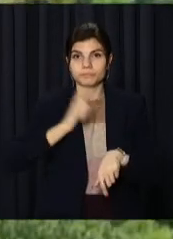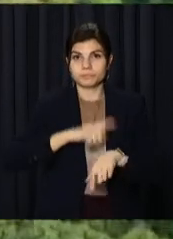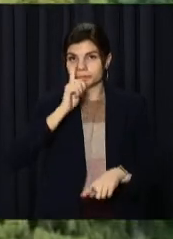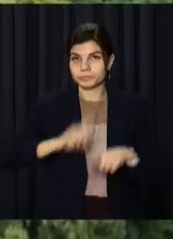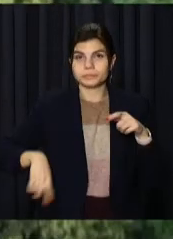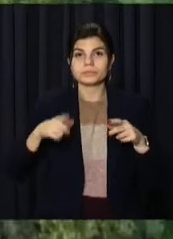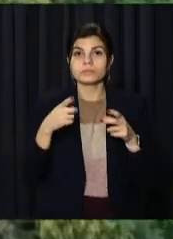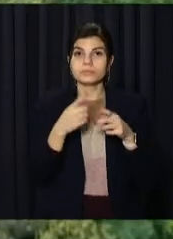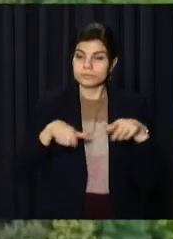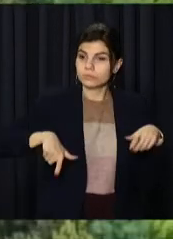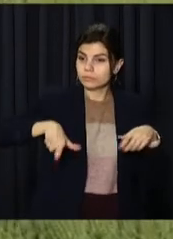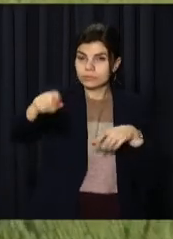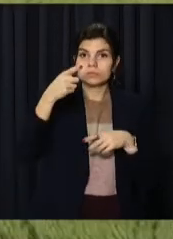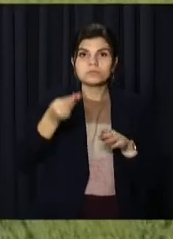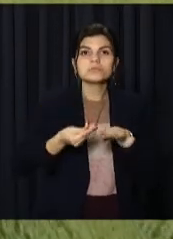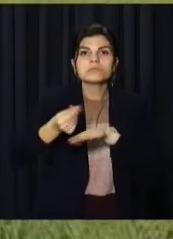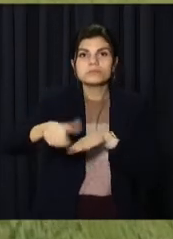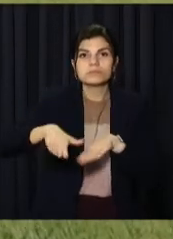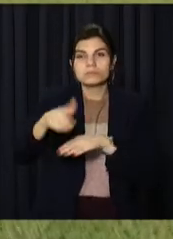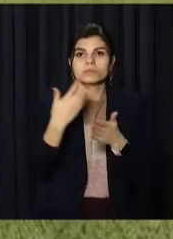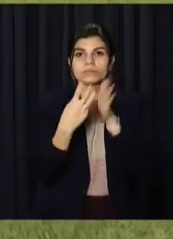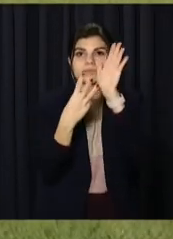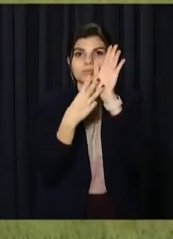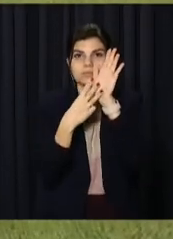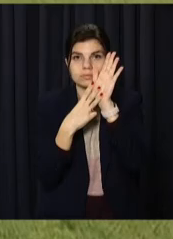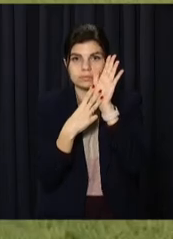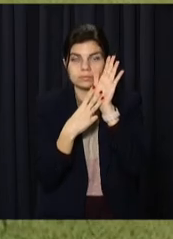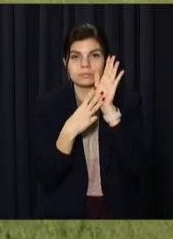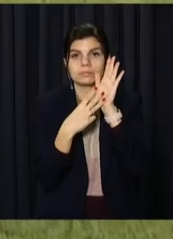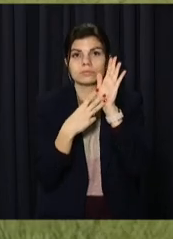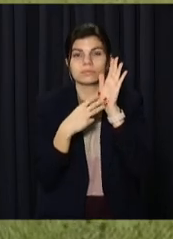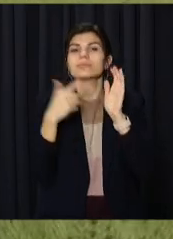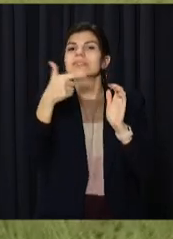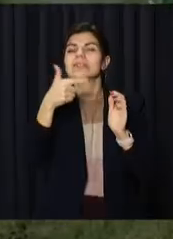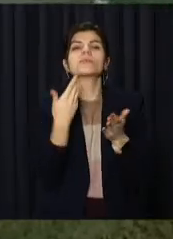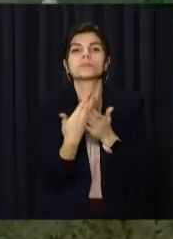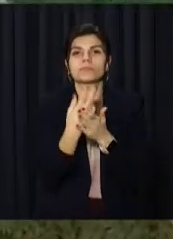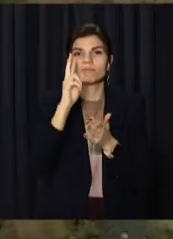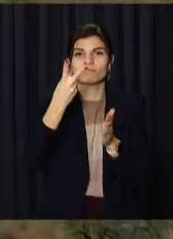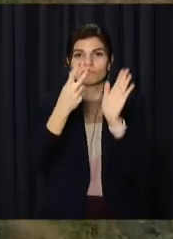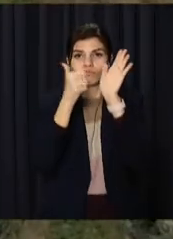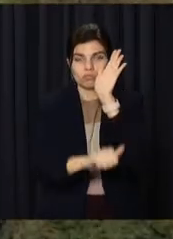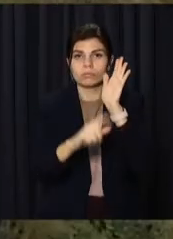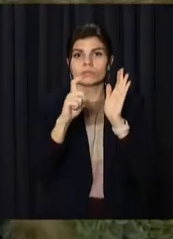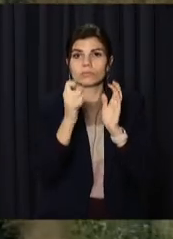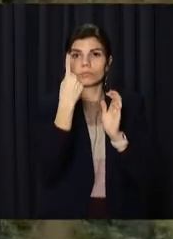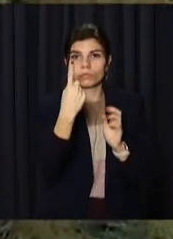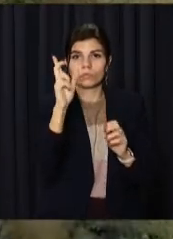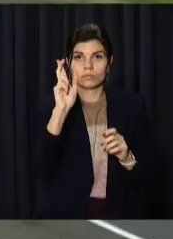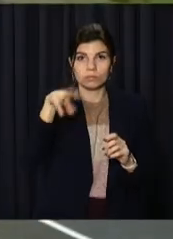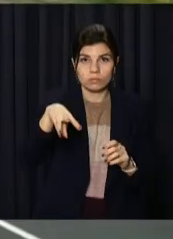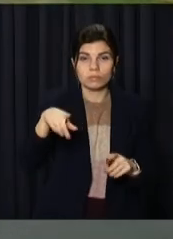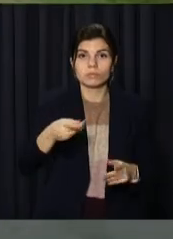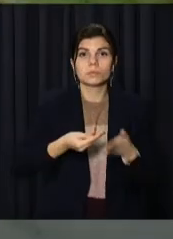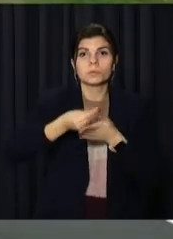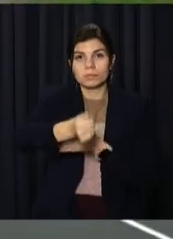швидше. Коштуватиме така їзда приблизно 8 євроцентів за кілометр. У гривнях це – 2,60. Зазначимо, платна